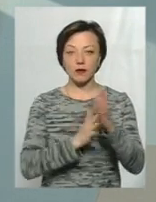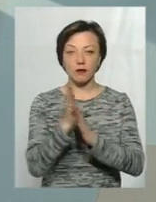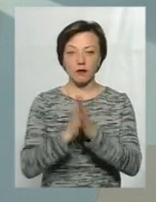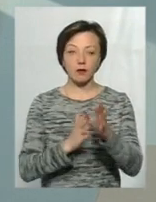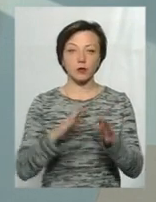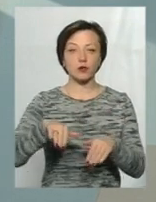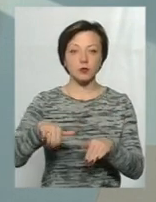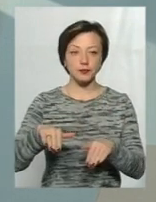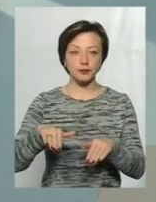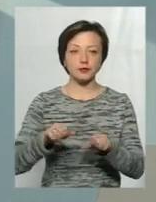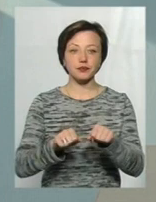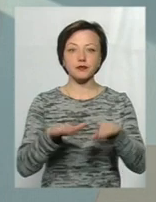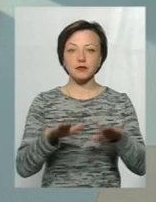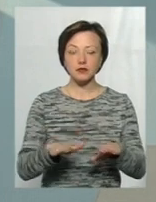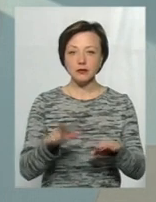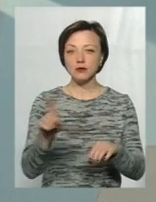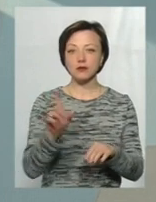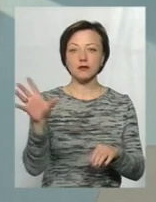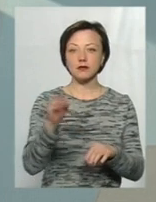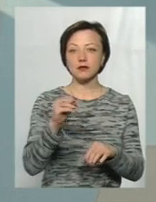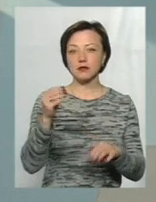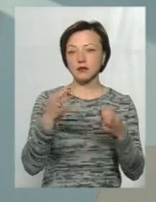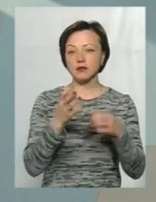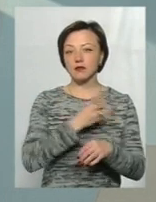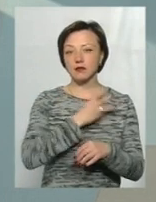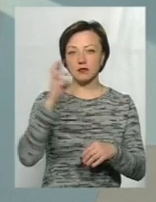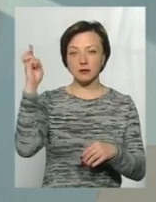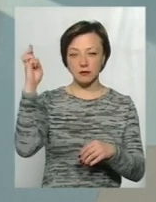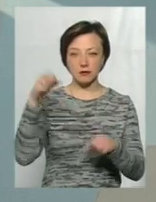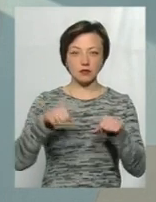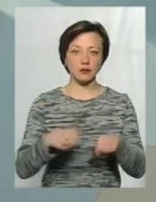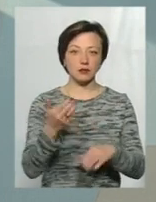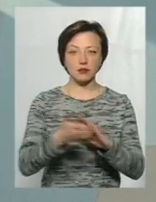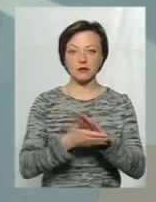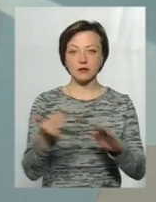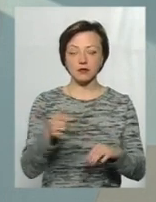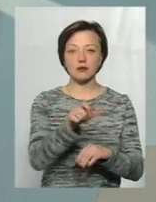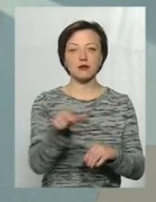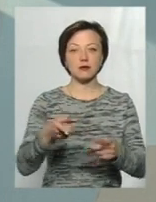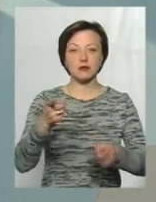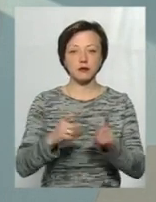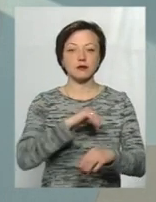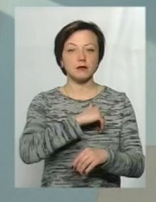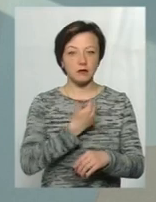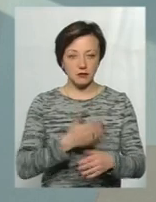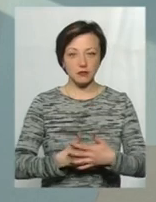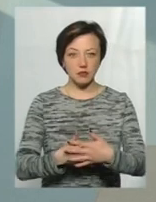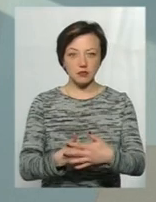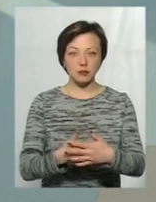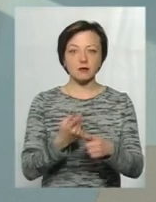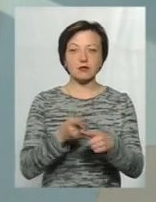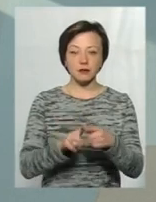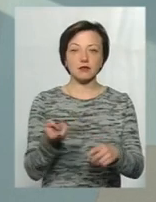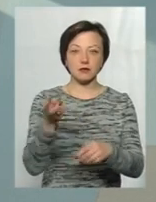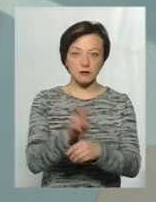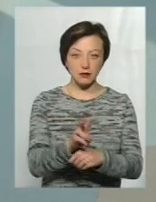потім вирішують, що на все воля Божа, це також їхнє право. Але проте я закликаю, що людей, які справді хочуть завагітніти, все-таки